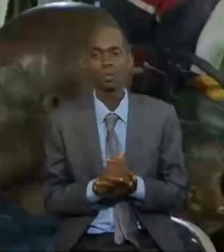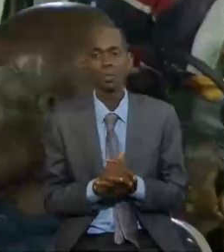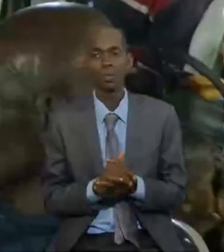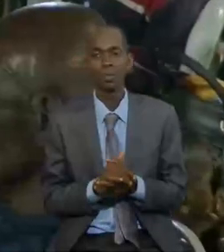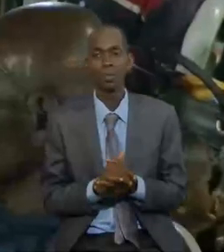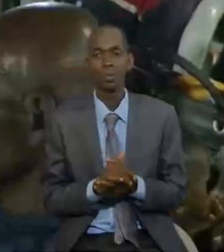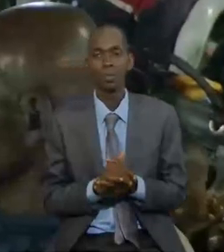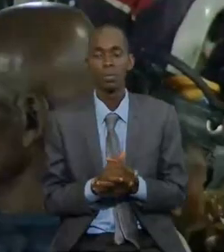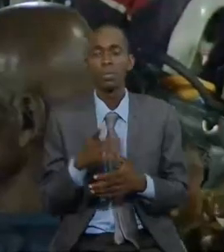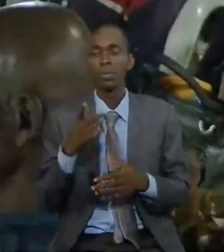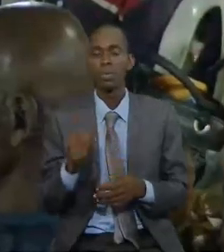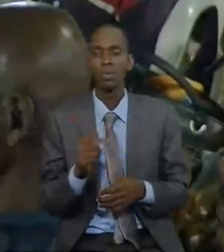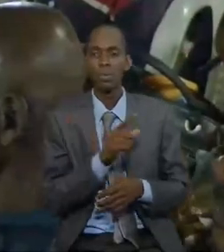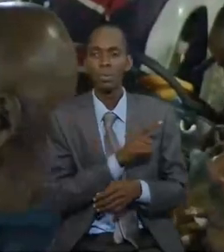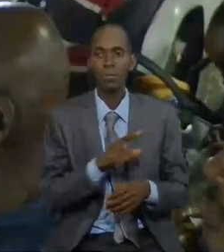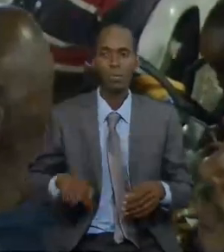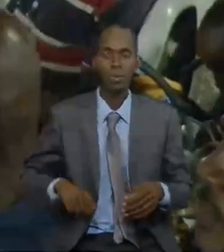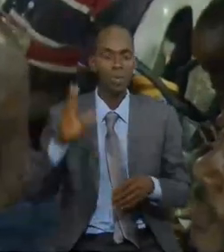plissement